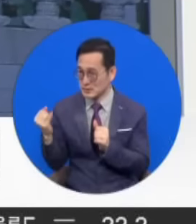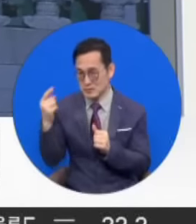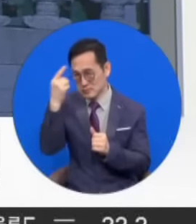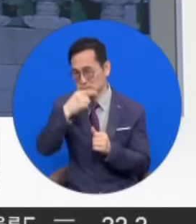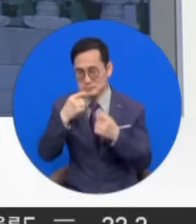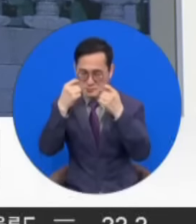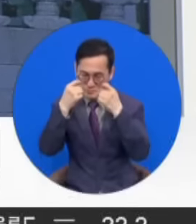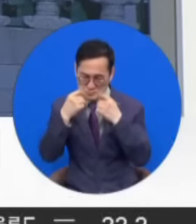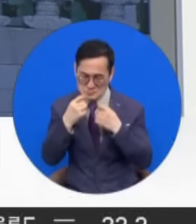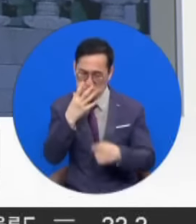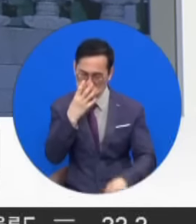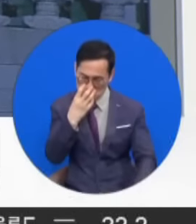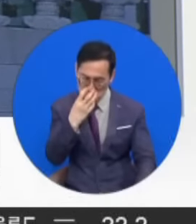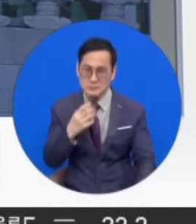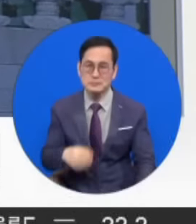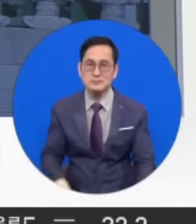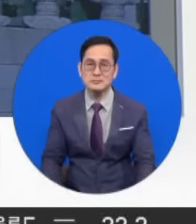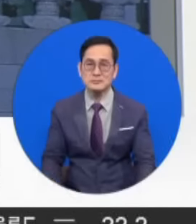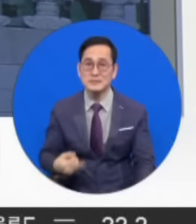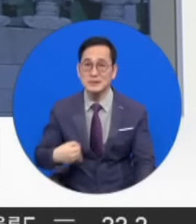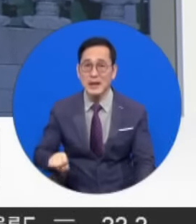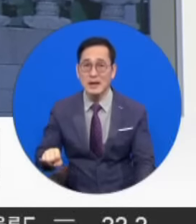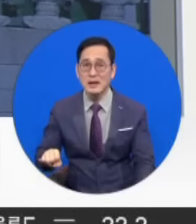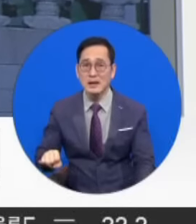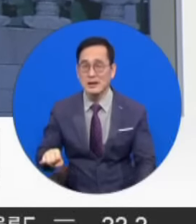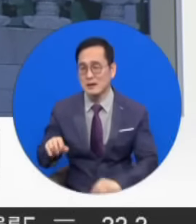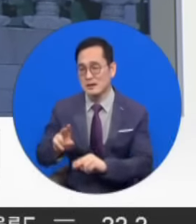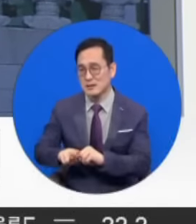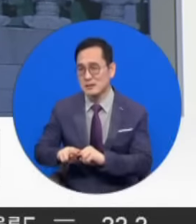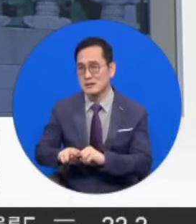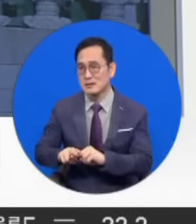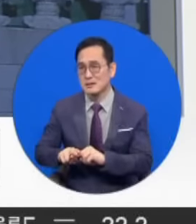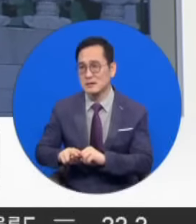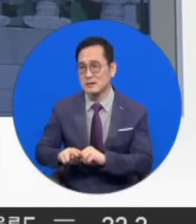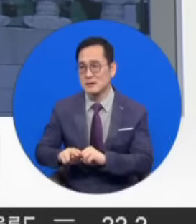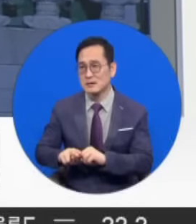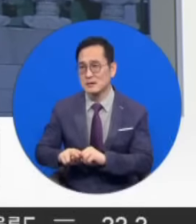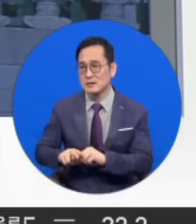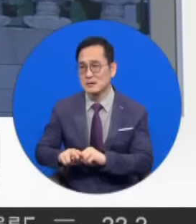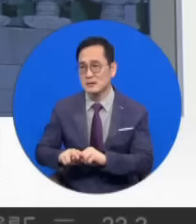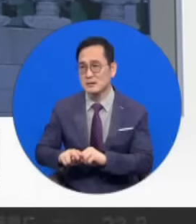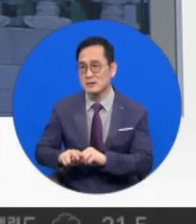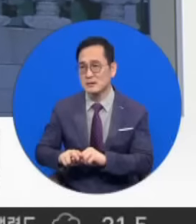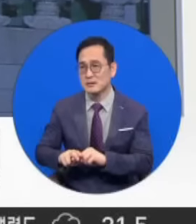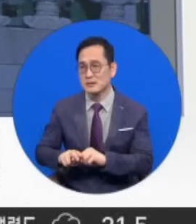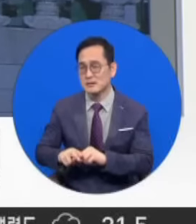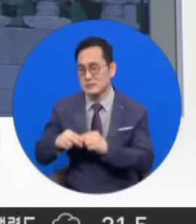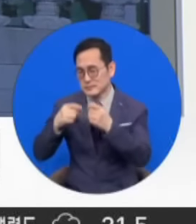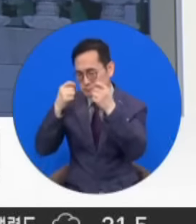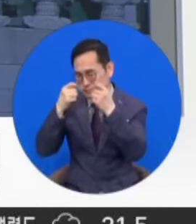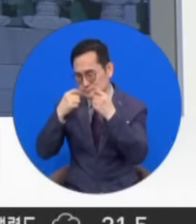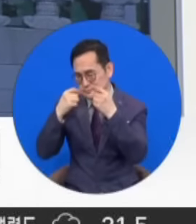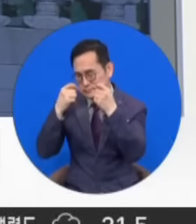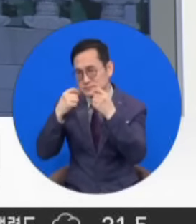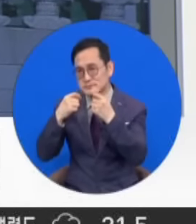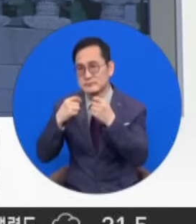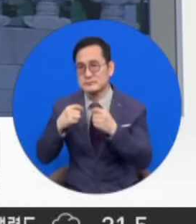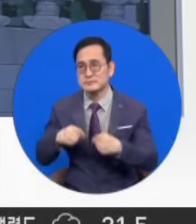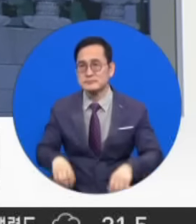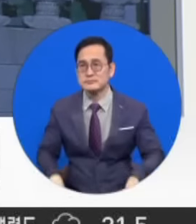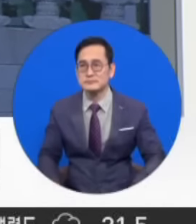얼굴로 말없이 복도에 서성였다. 딸은 복도 의자에 앉아 책상에 얼굴을 댄 채 숨죽여 슬픔을 달랬다.